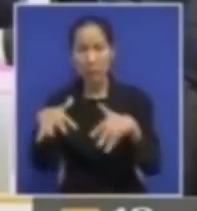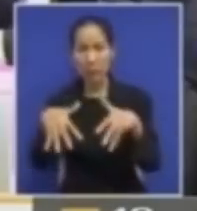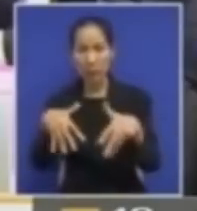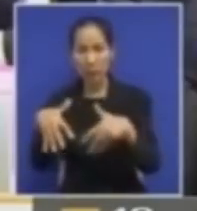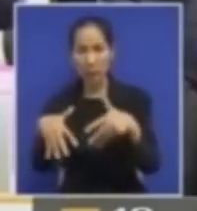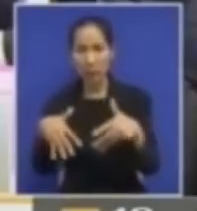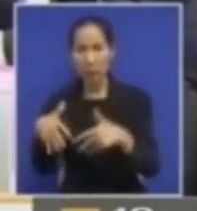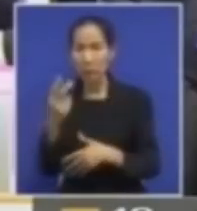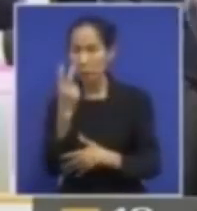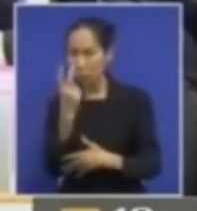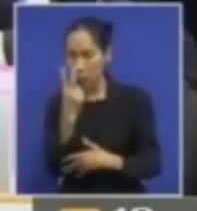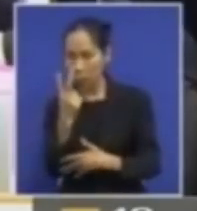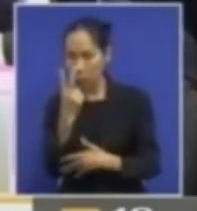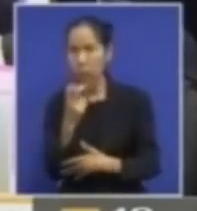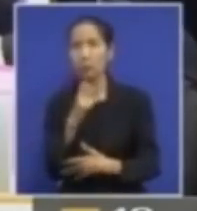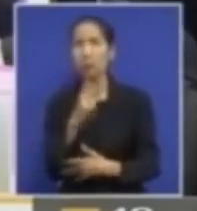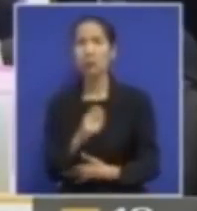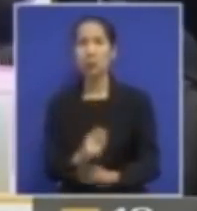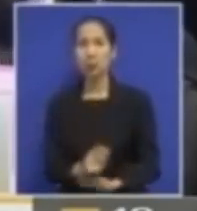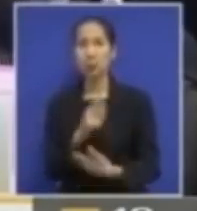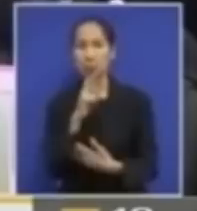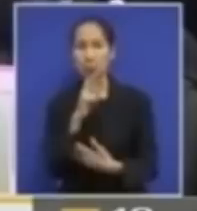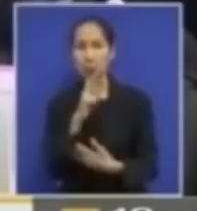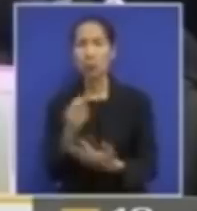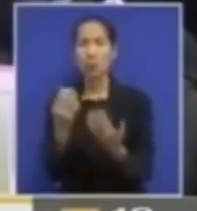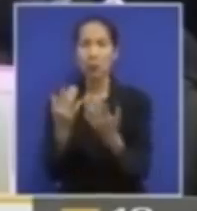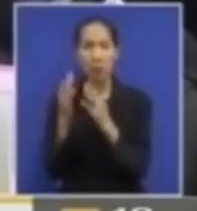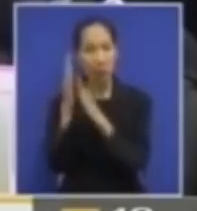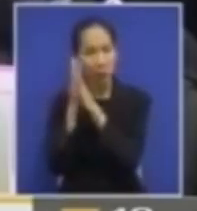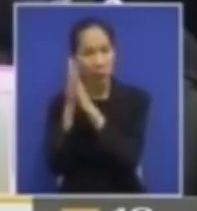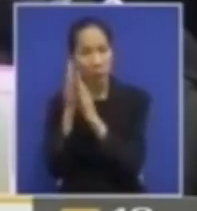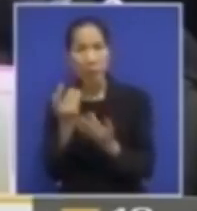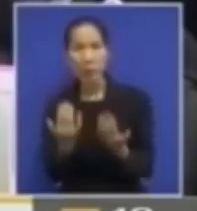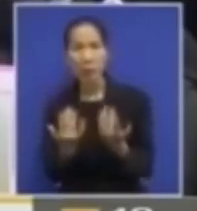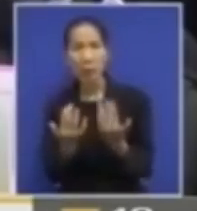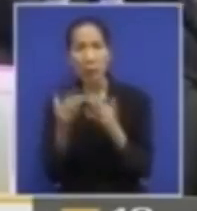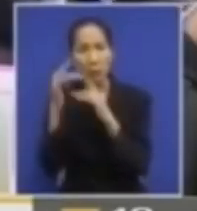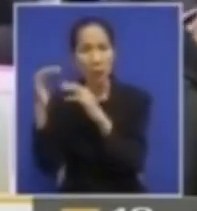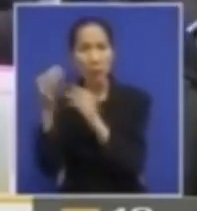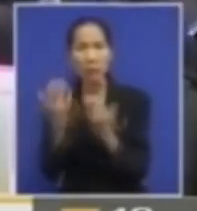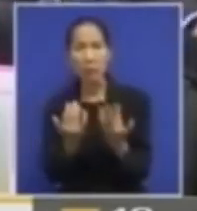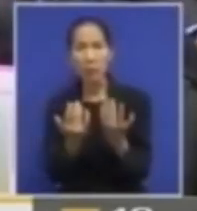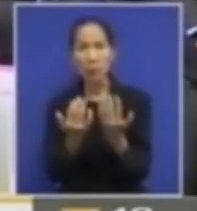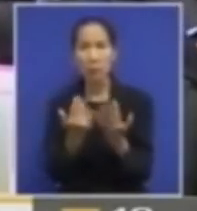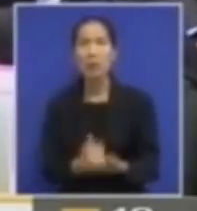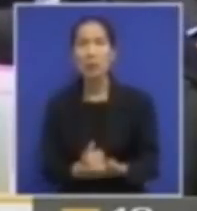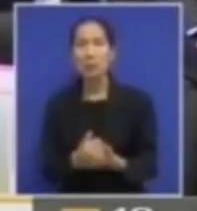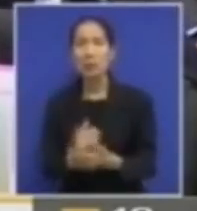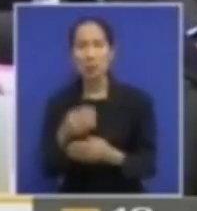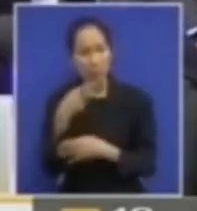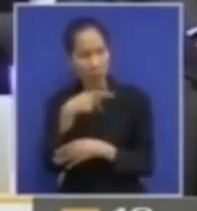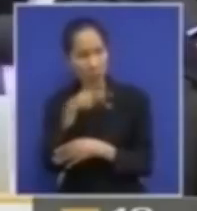อยู่รอความหวังอยู่ท่านประธานที่เคารพครับผมต้องขออนุญาตกราบเรียนท่านประธาน